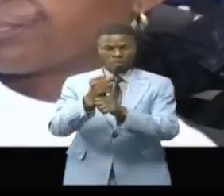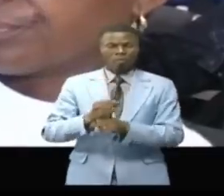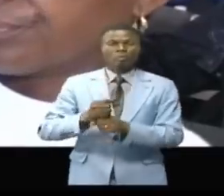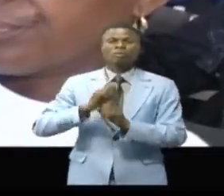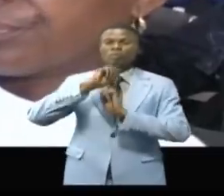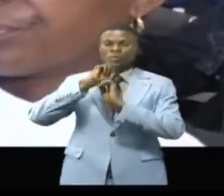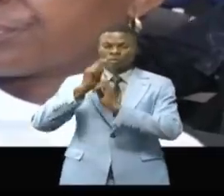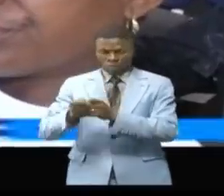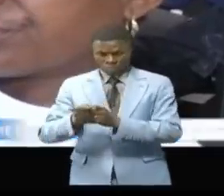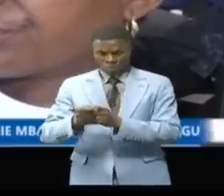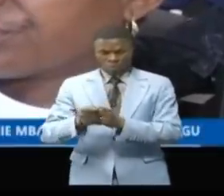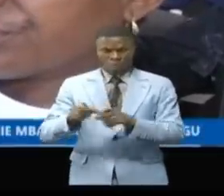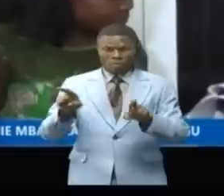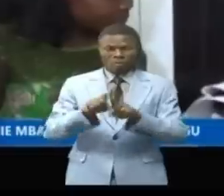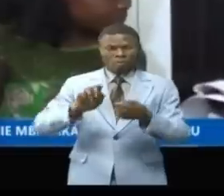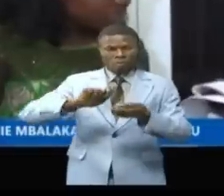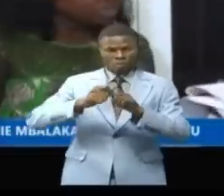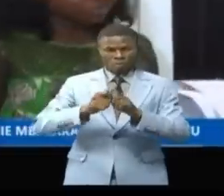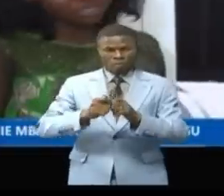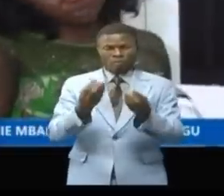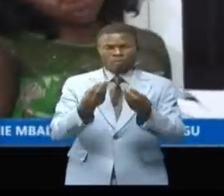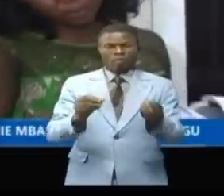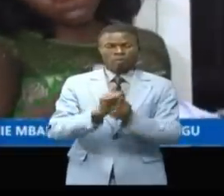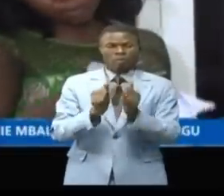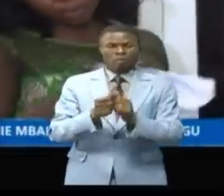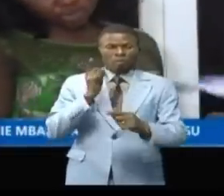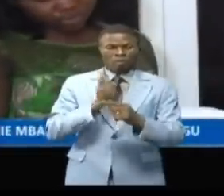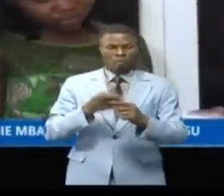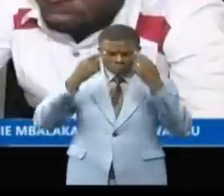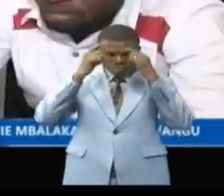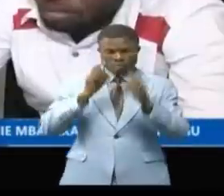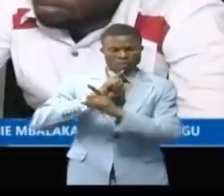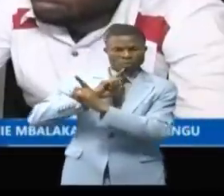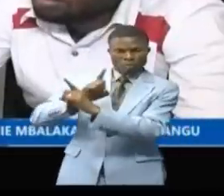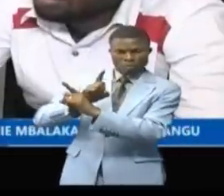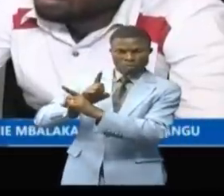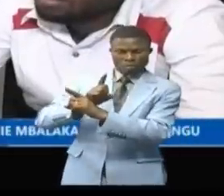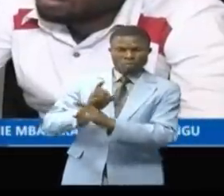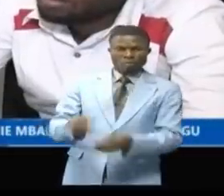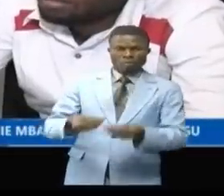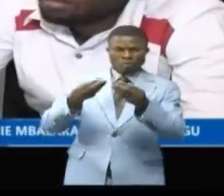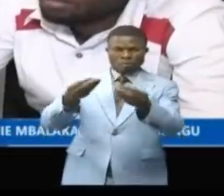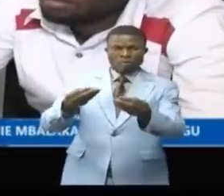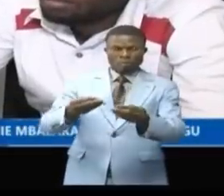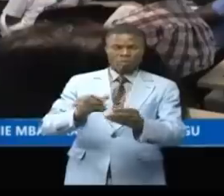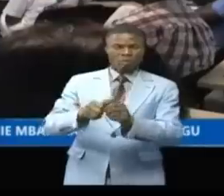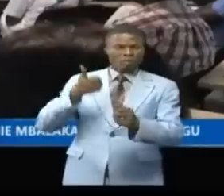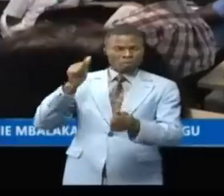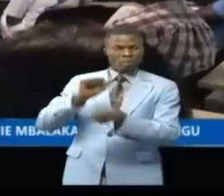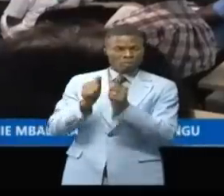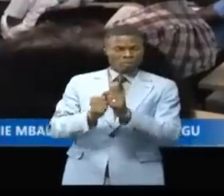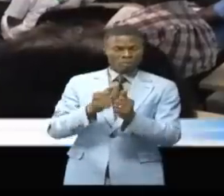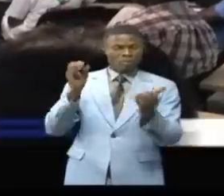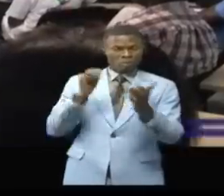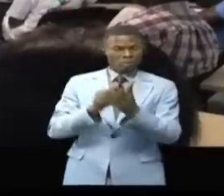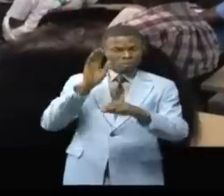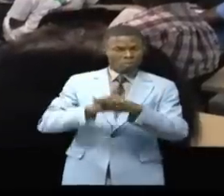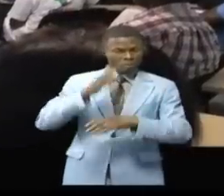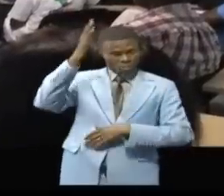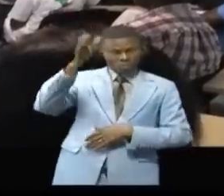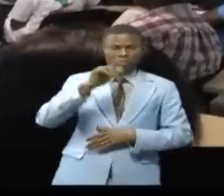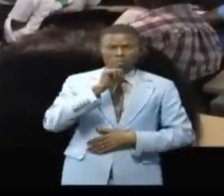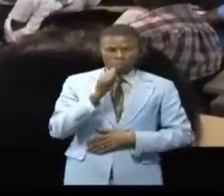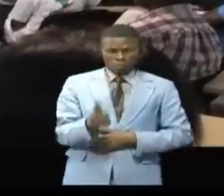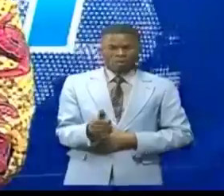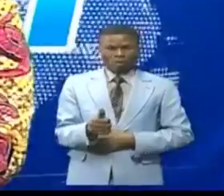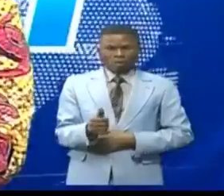aussi bien en termes de réparation des préjudices que de mesures préventives à mettre en place pour éviter qu'une telle catastrophe ne se